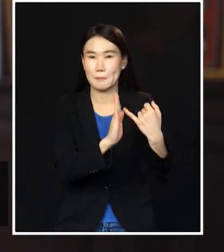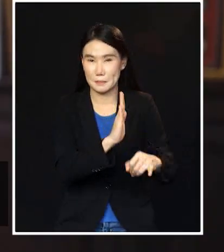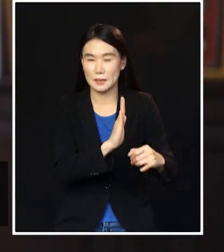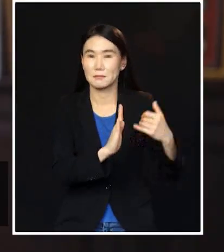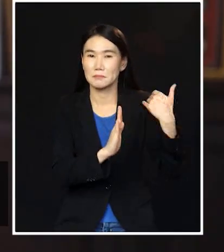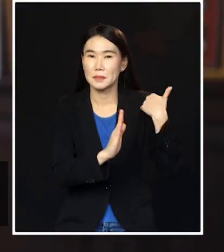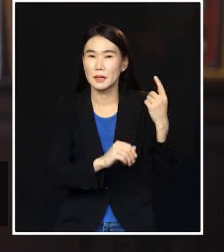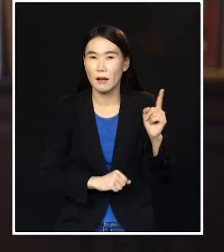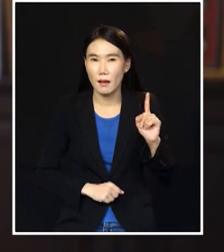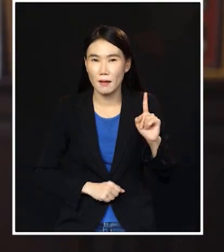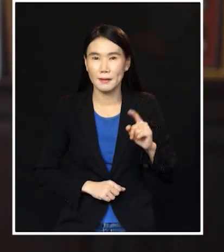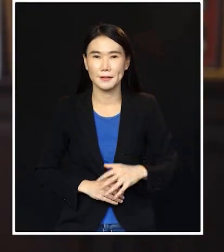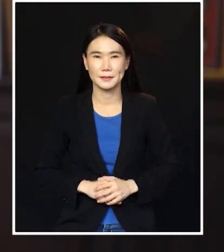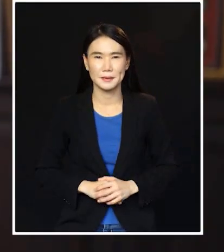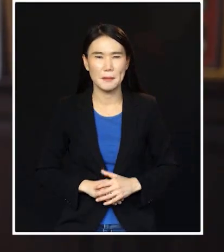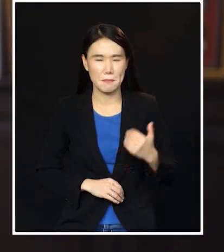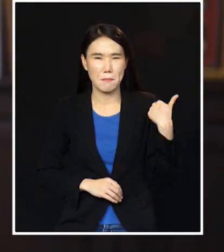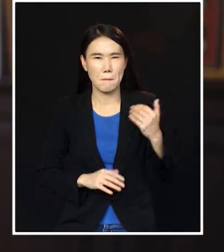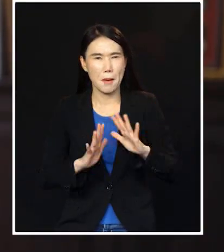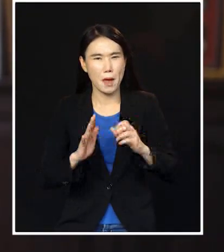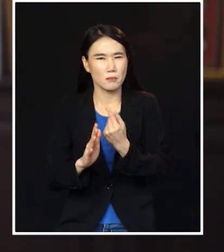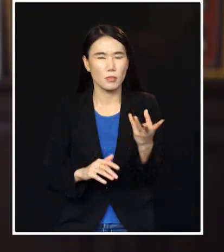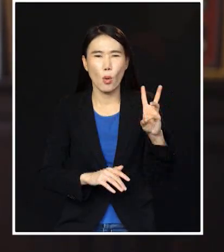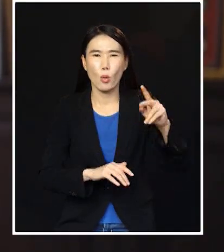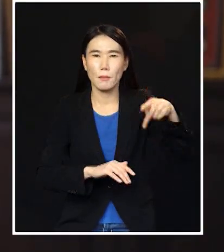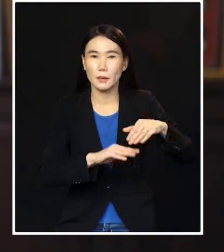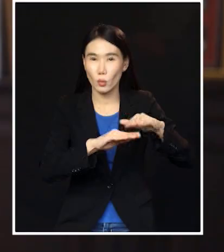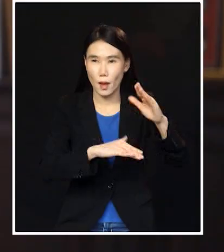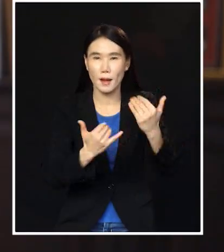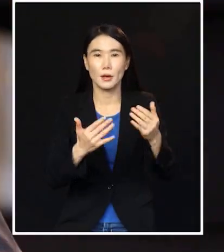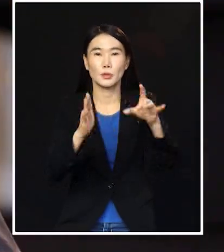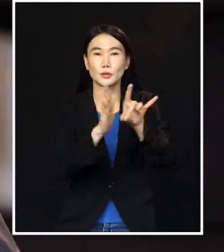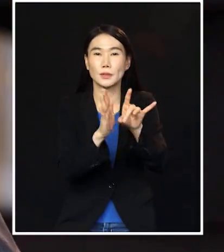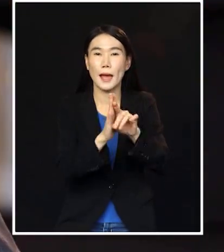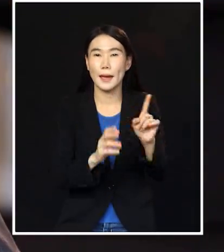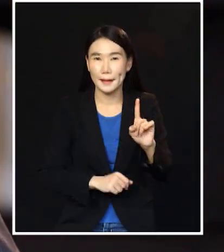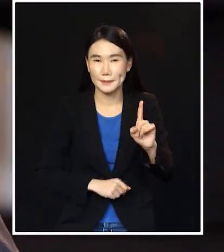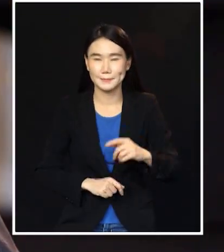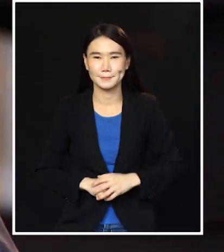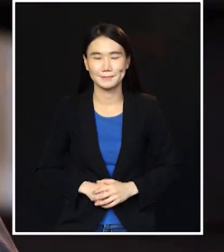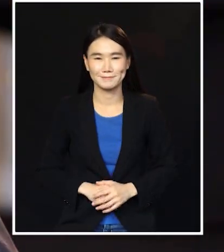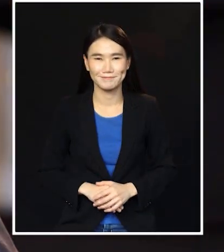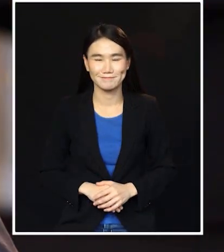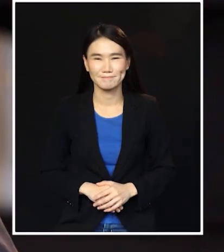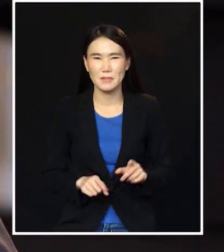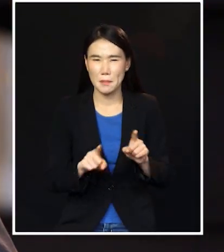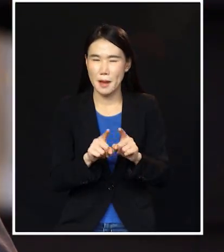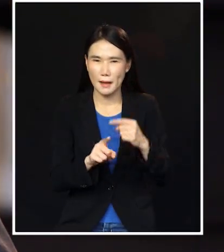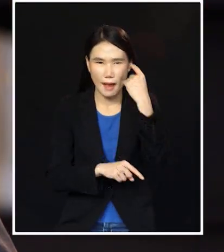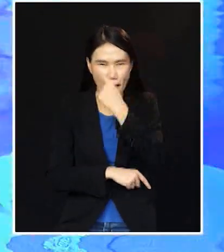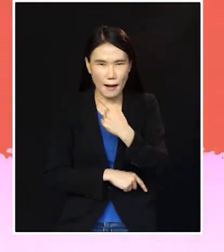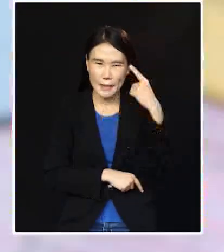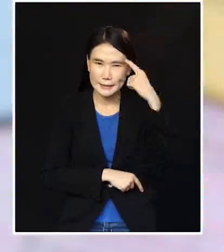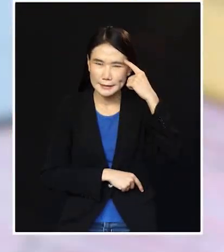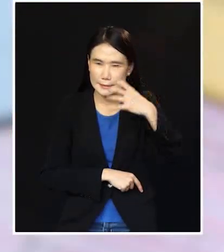ไม้เครื่องมือที่ผิดกฎหมายเนี่ยในการออกก่ออาชญากรรมเนี่ยได้มากกว่า 6,000 ชิ้นและท้ายสุดเนี่ยผมอยากจะเรียนไป